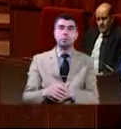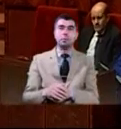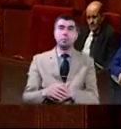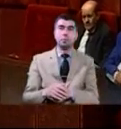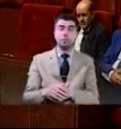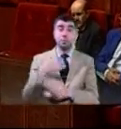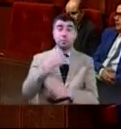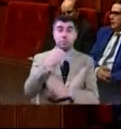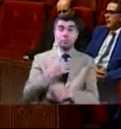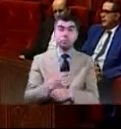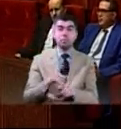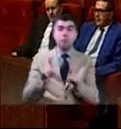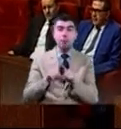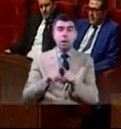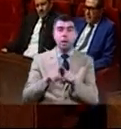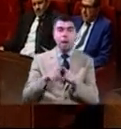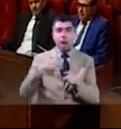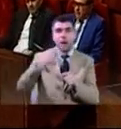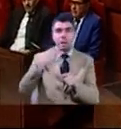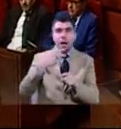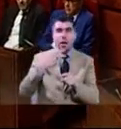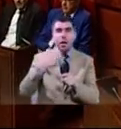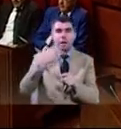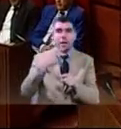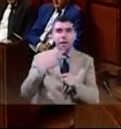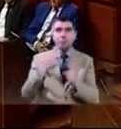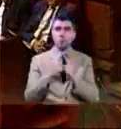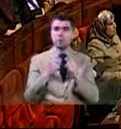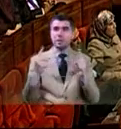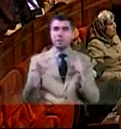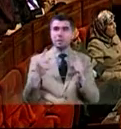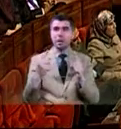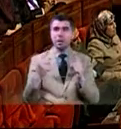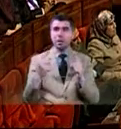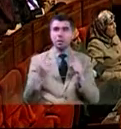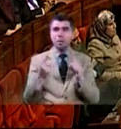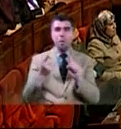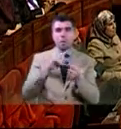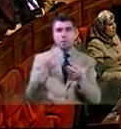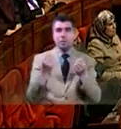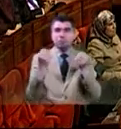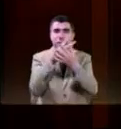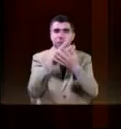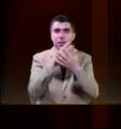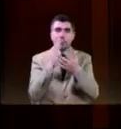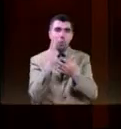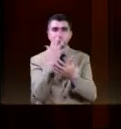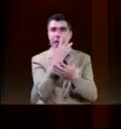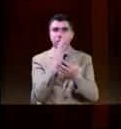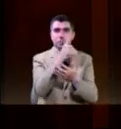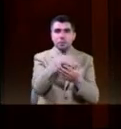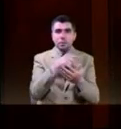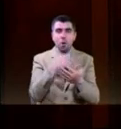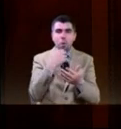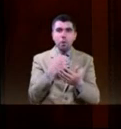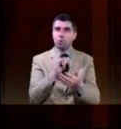انني ندور الكلام. راه الكلام سهل التدوار والناس كيلقاو فيه الراحه ديالهم كل شيء غيلقى الراحه ديالو لانه الاصلاح ما